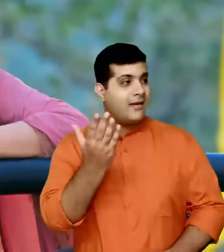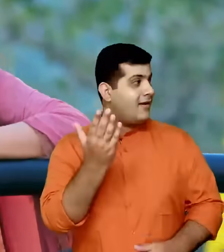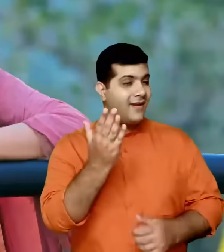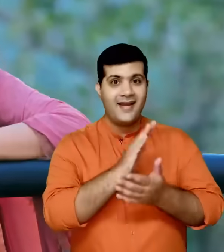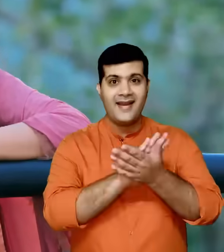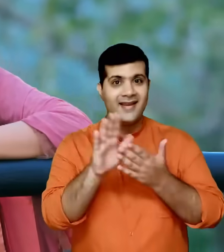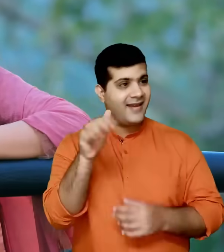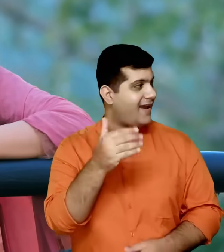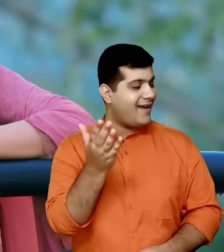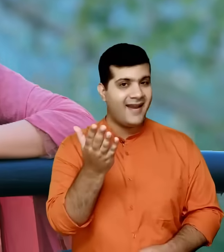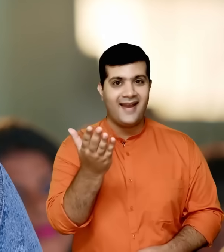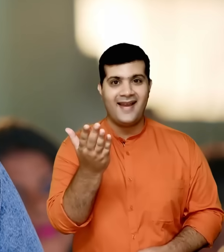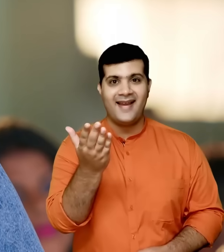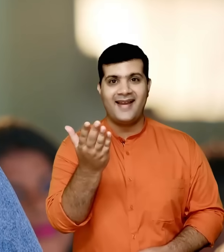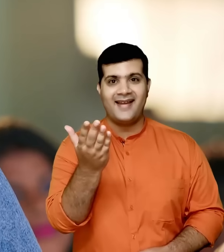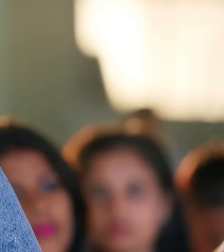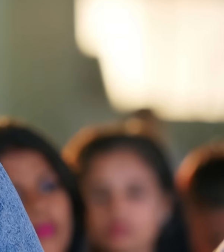हाय, हीर आ गई।